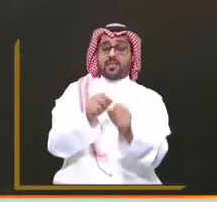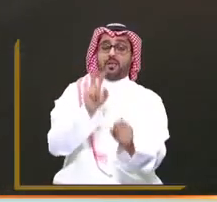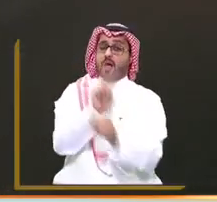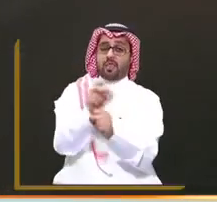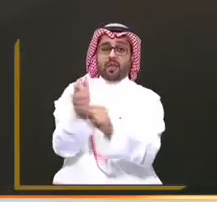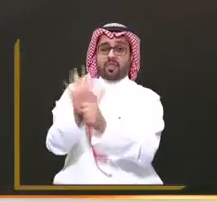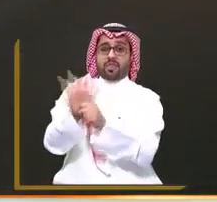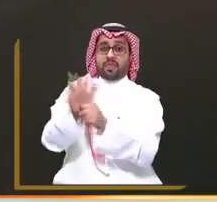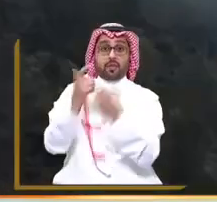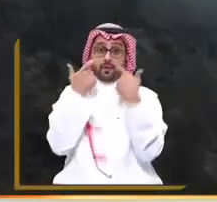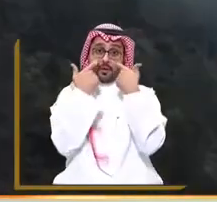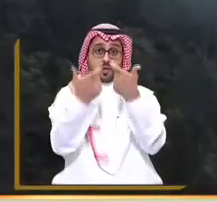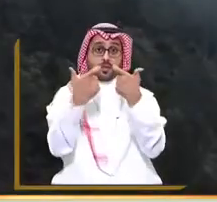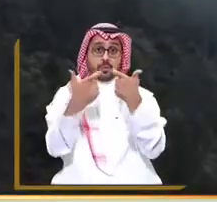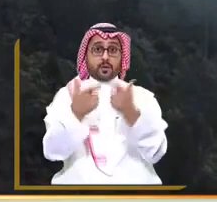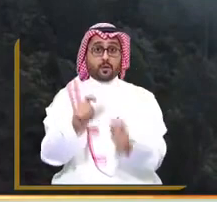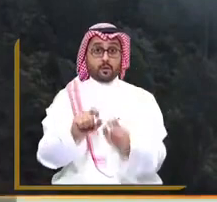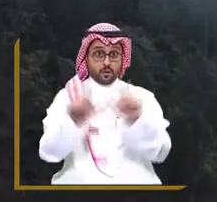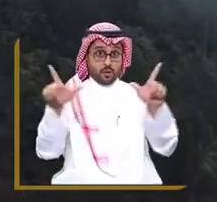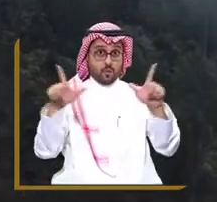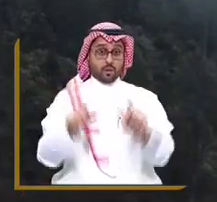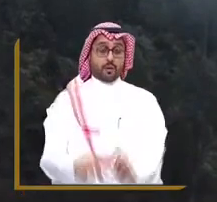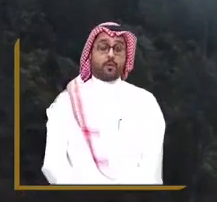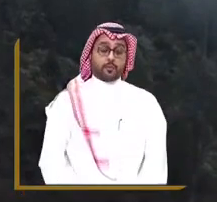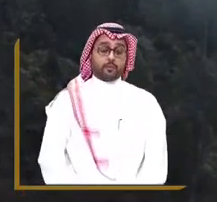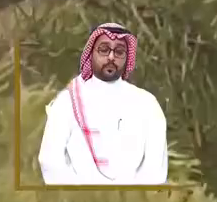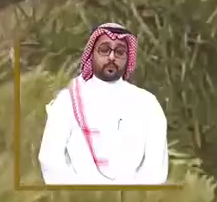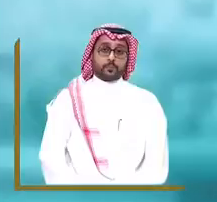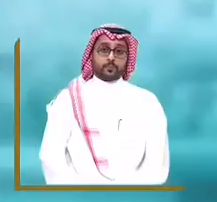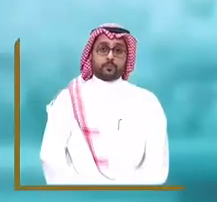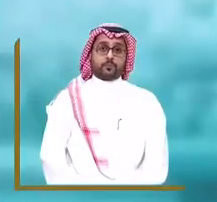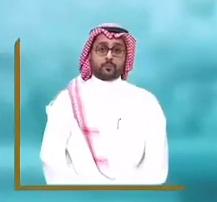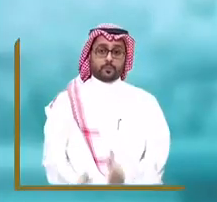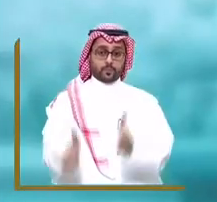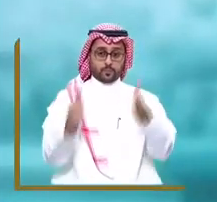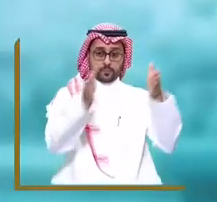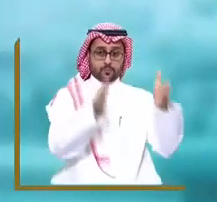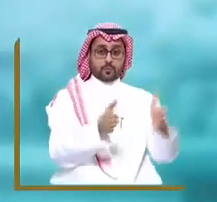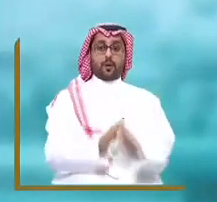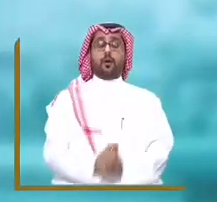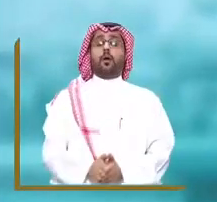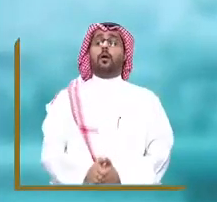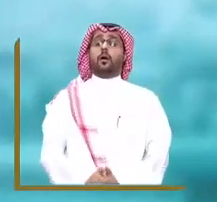الشؤون البلدية والقروية والإسكان.